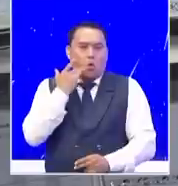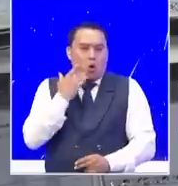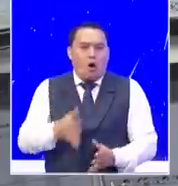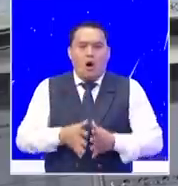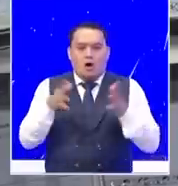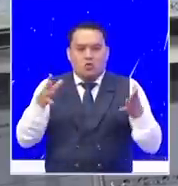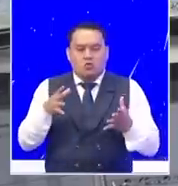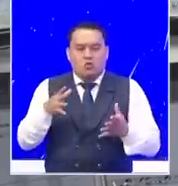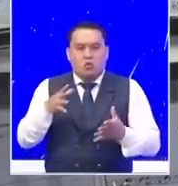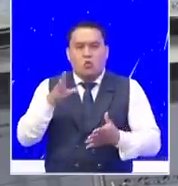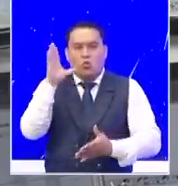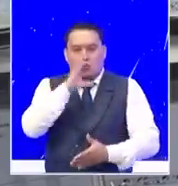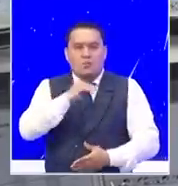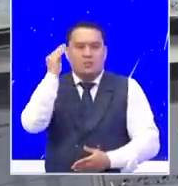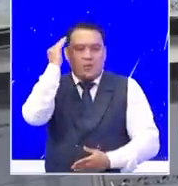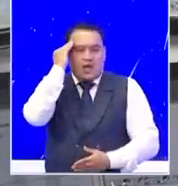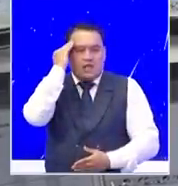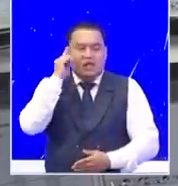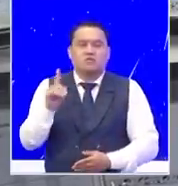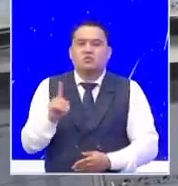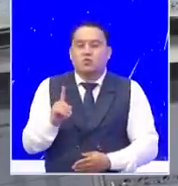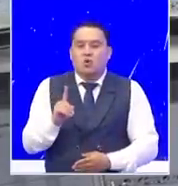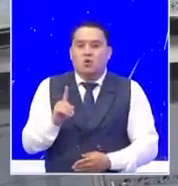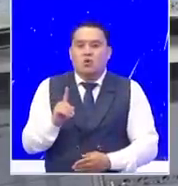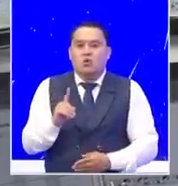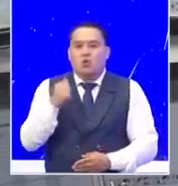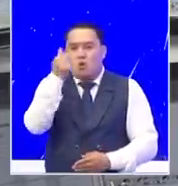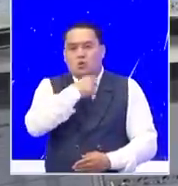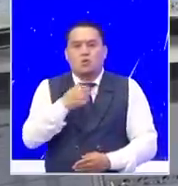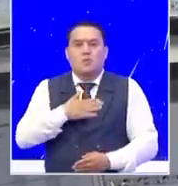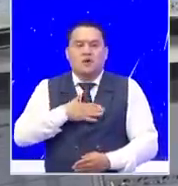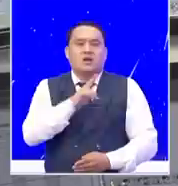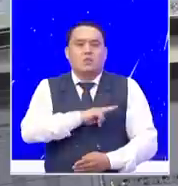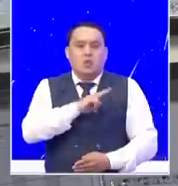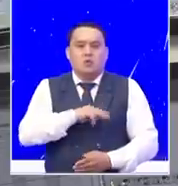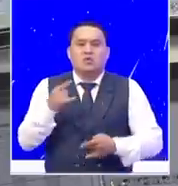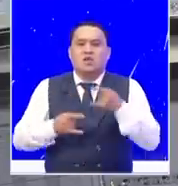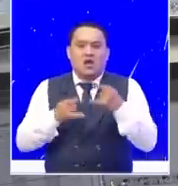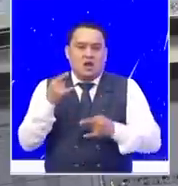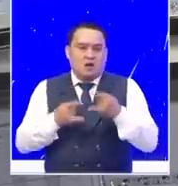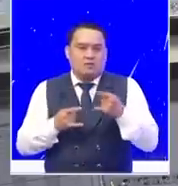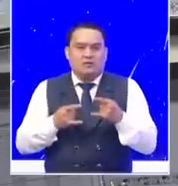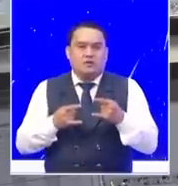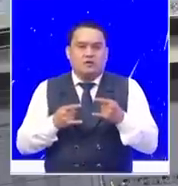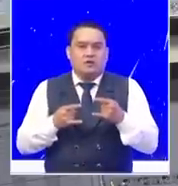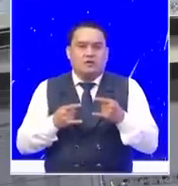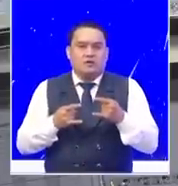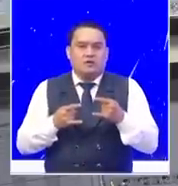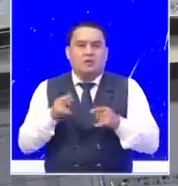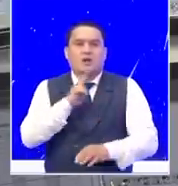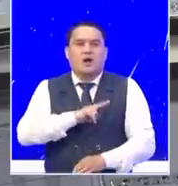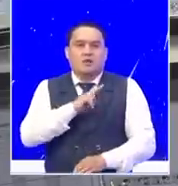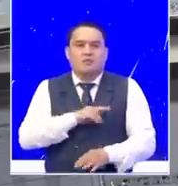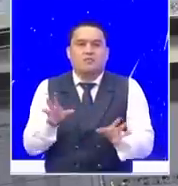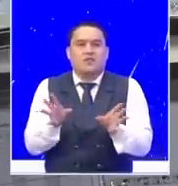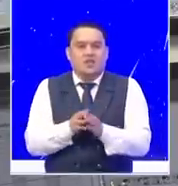огромное самообладание. Это человек, который за все годы моей работы на этом телеканале, и в частности, проработав